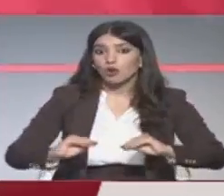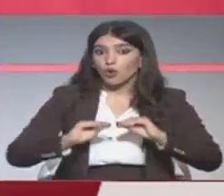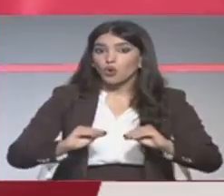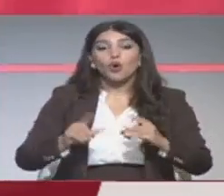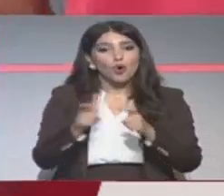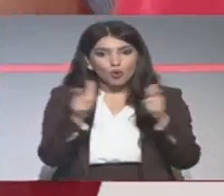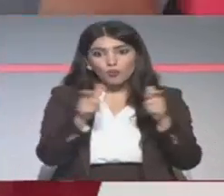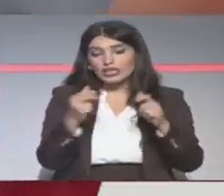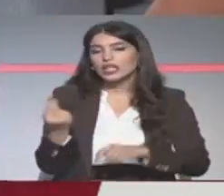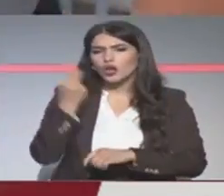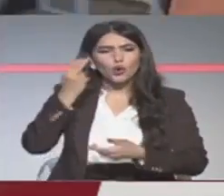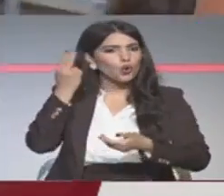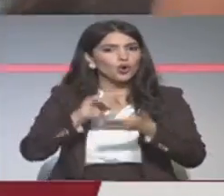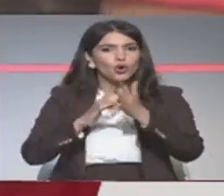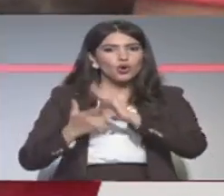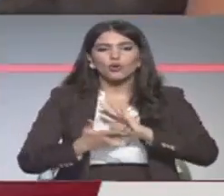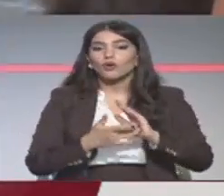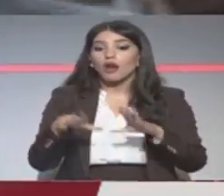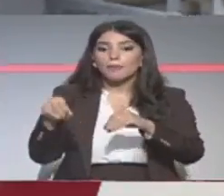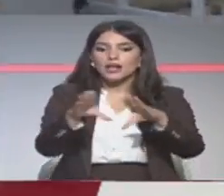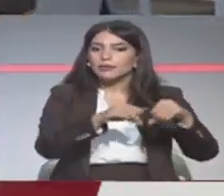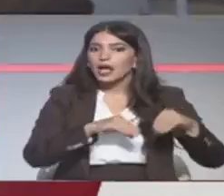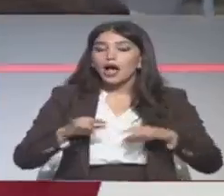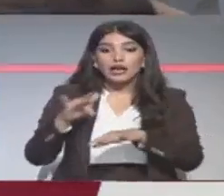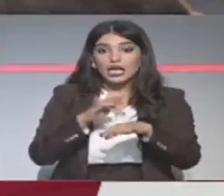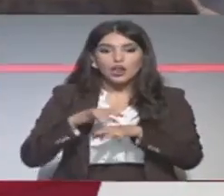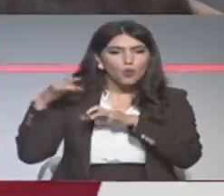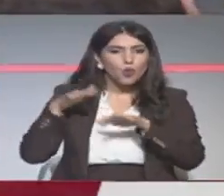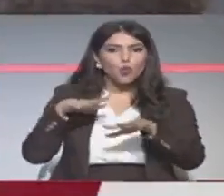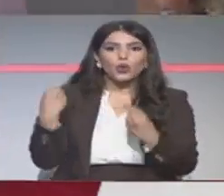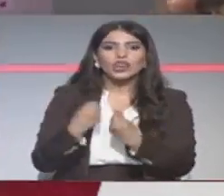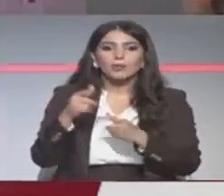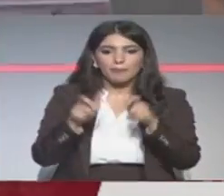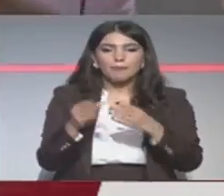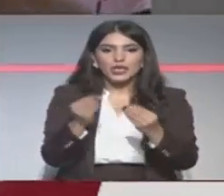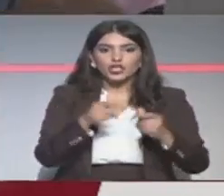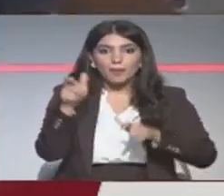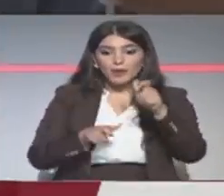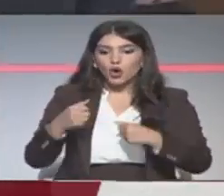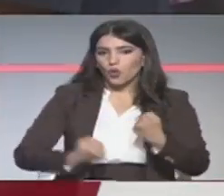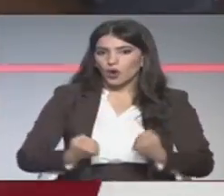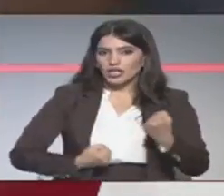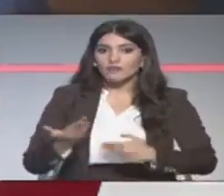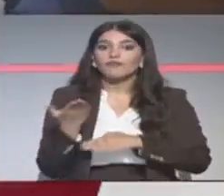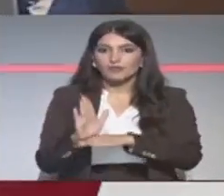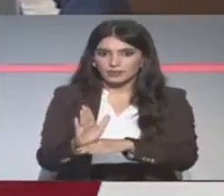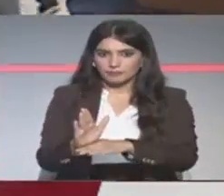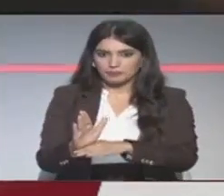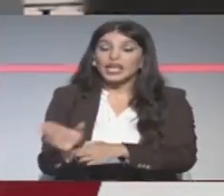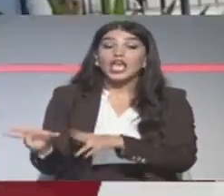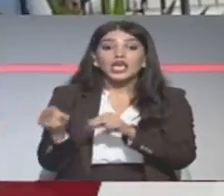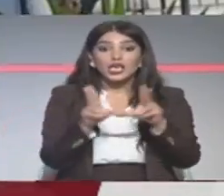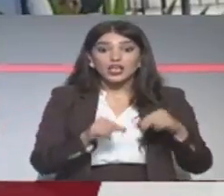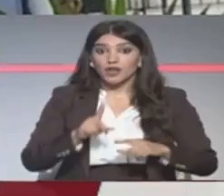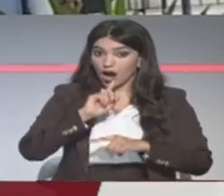ومؤسسة التعليم العالي وكل الفضاءات المعنية باستقبال المواطنين وتقديم خدمات لهم. كما